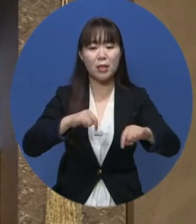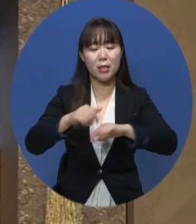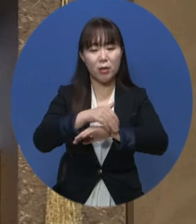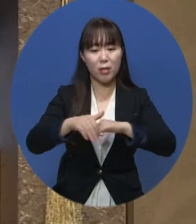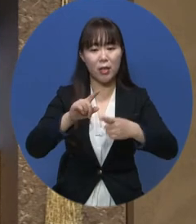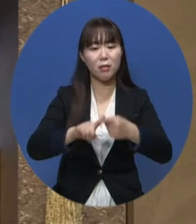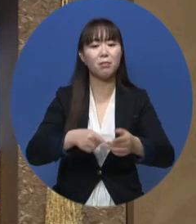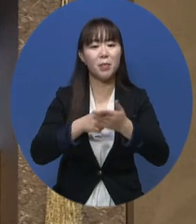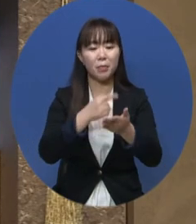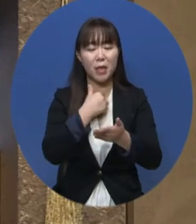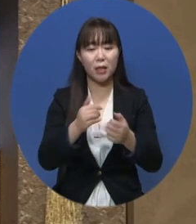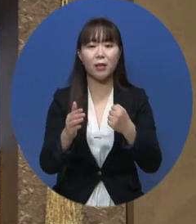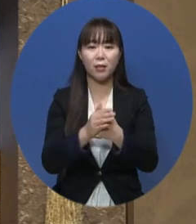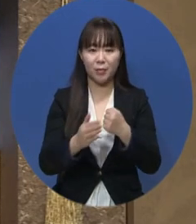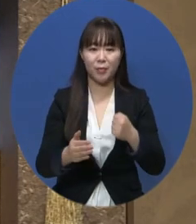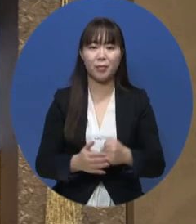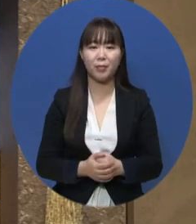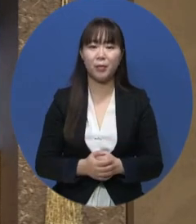진행을 했던 거죠. 그래서